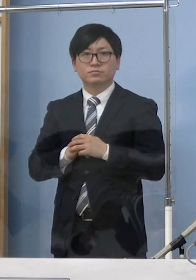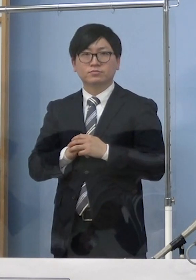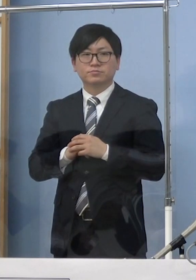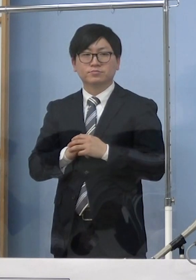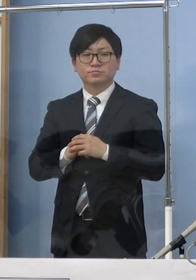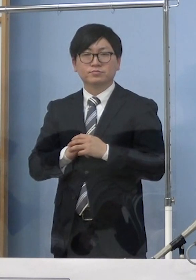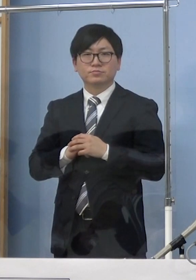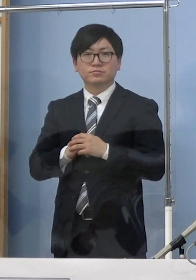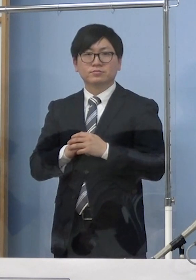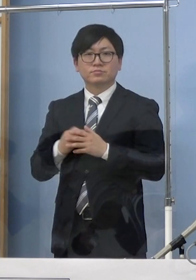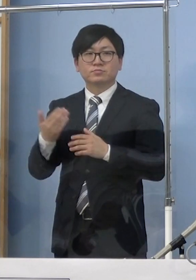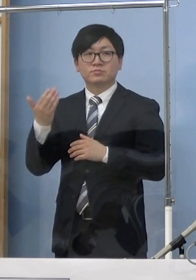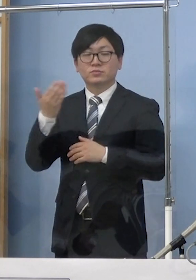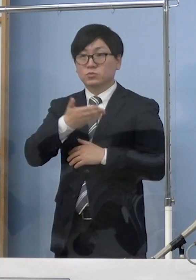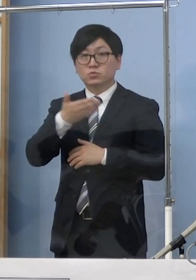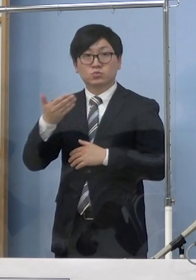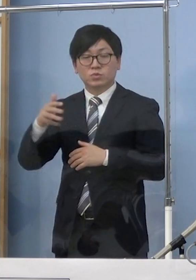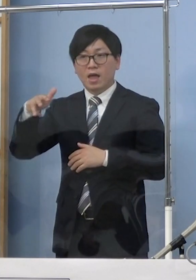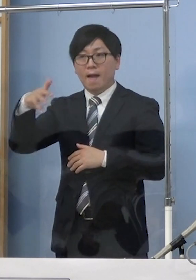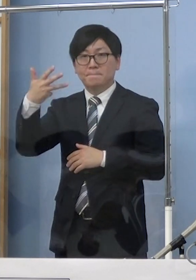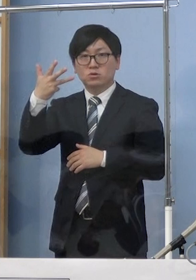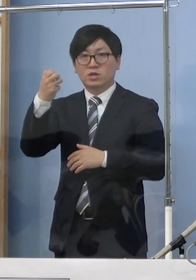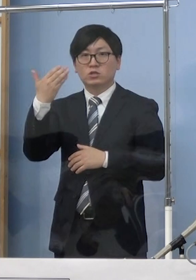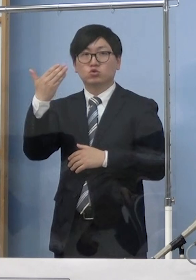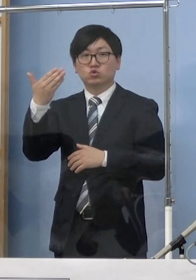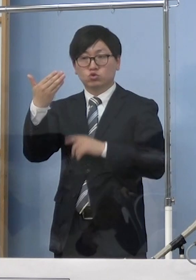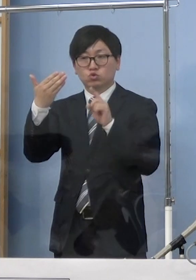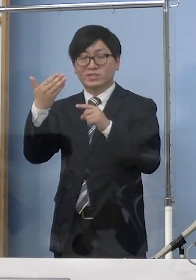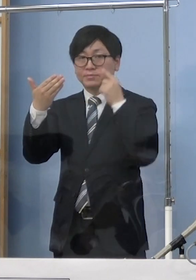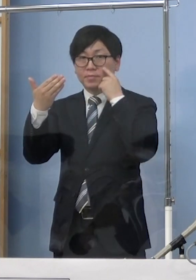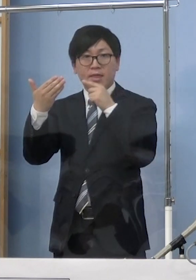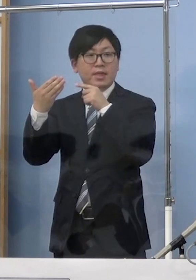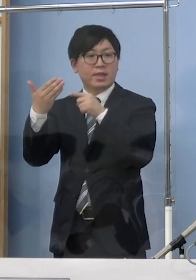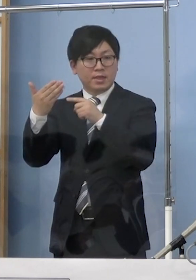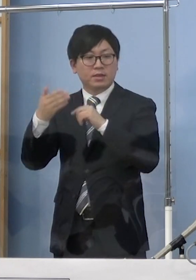続いて889例目でございます。